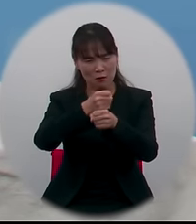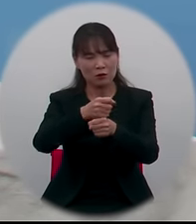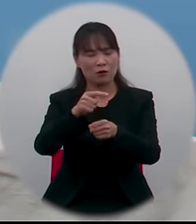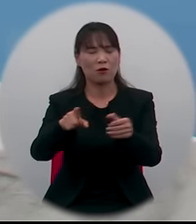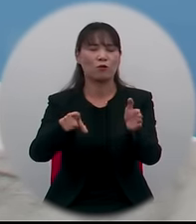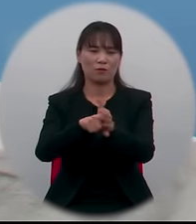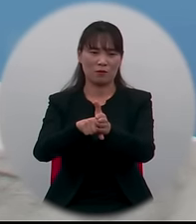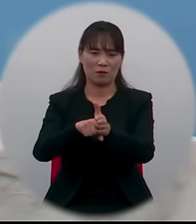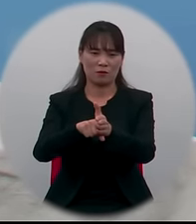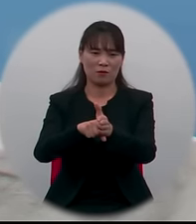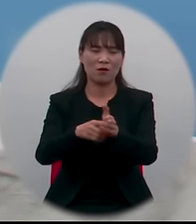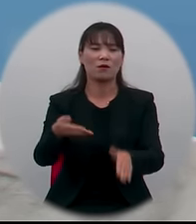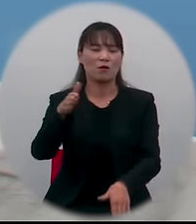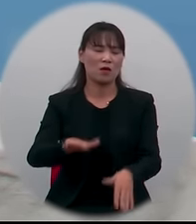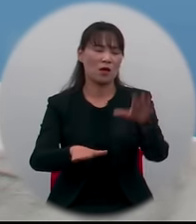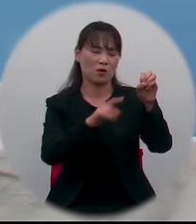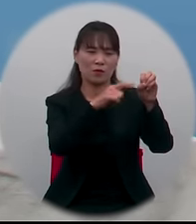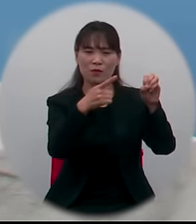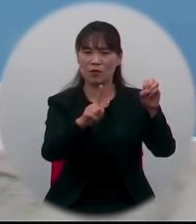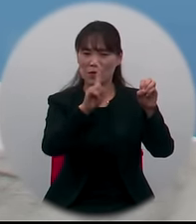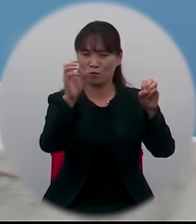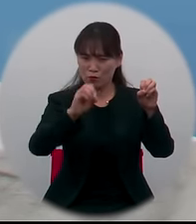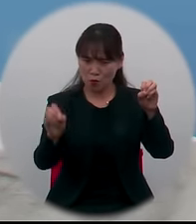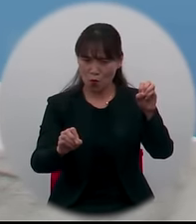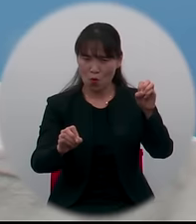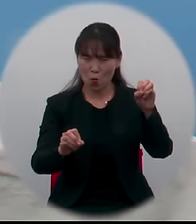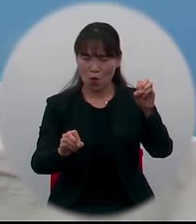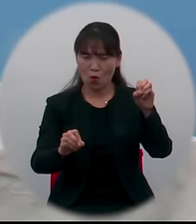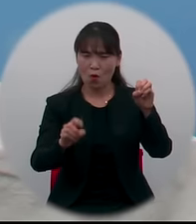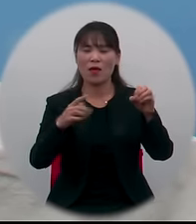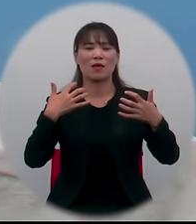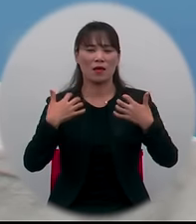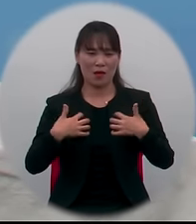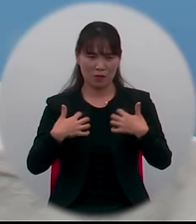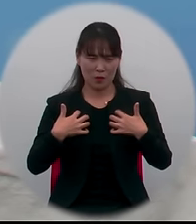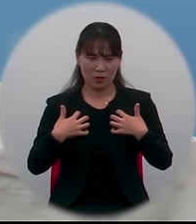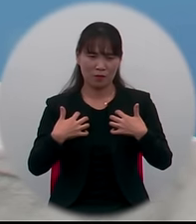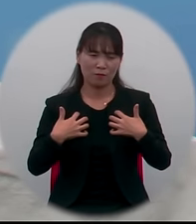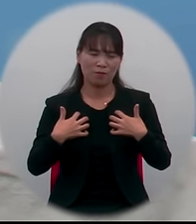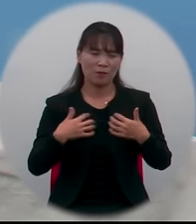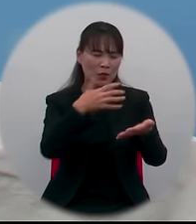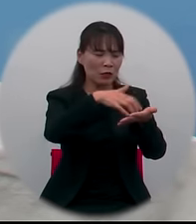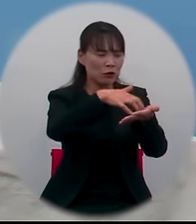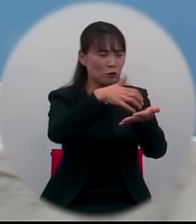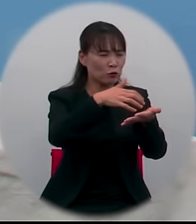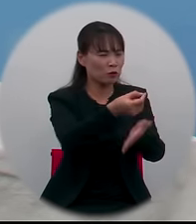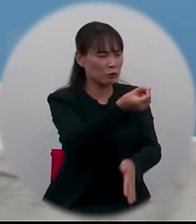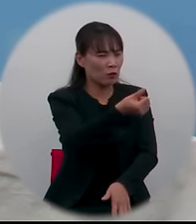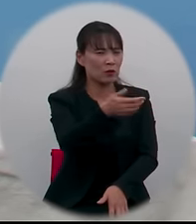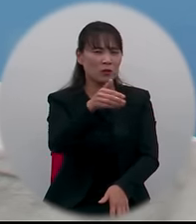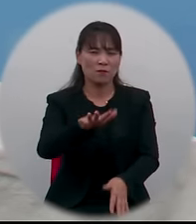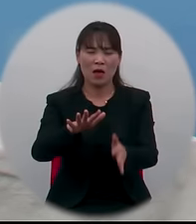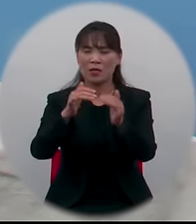0.1% 순위권 1위에서 100위권에 있는 그 게임들이 개수로는 얼마 안 되지만 사용자의 99%